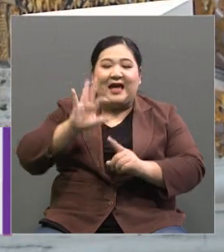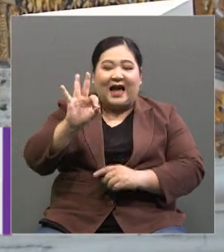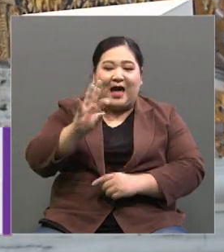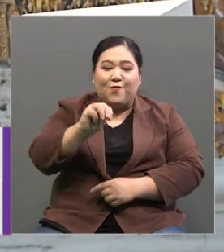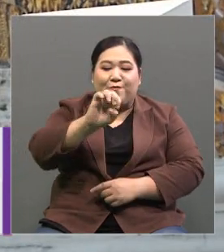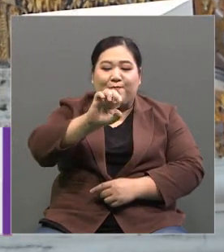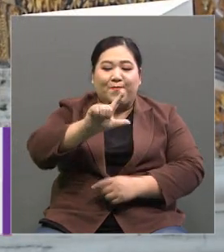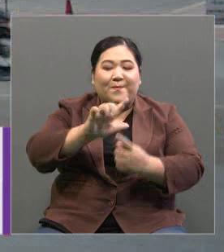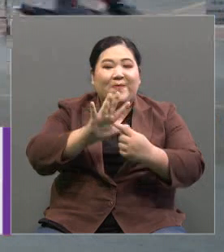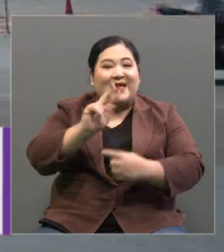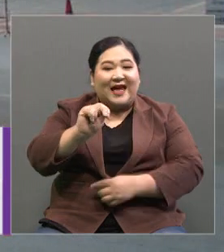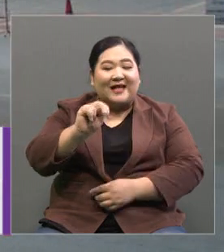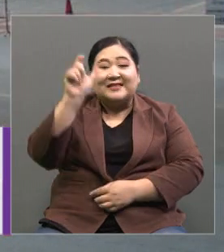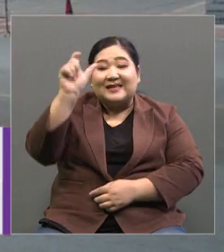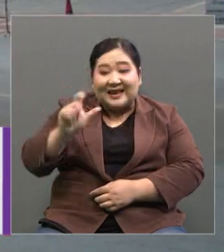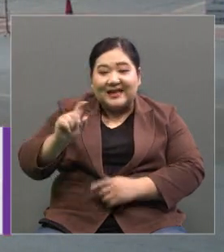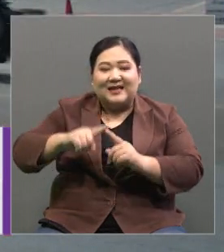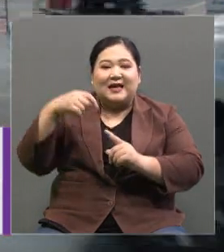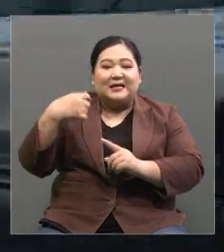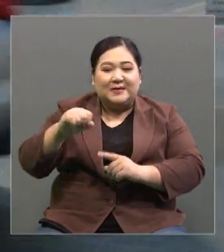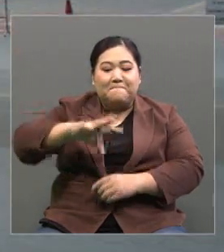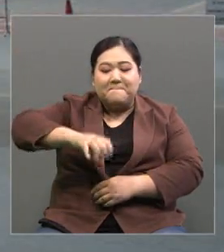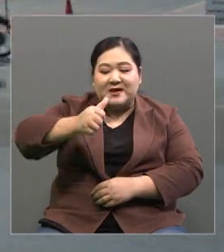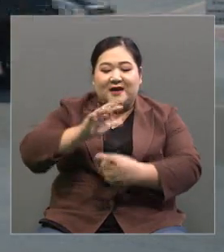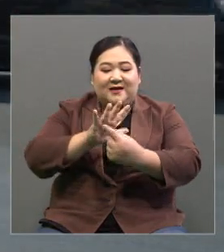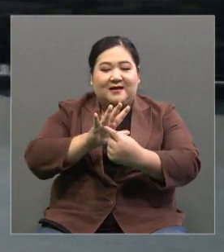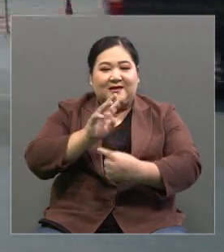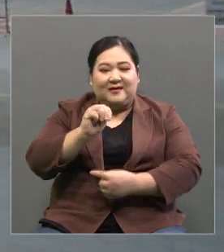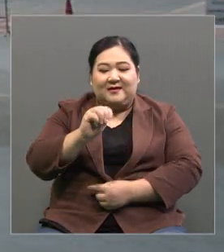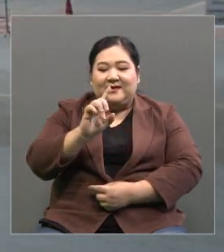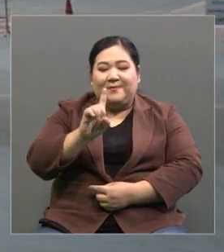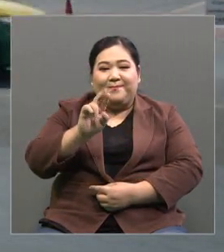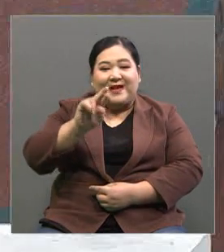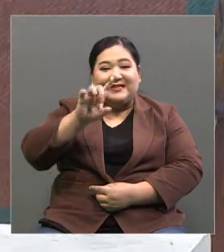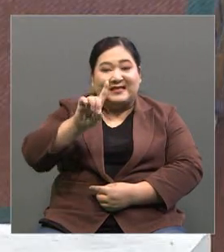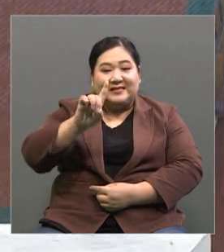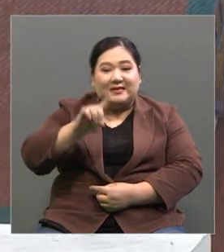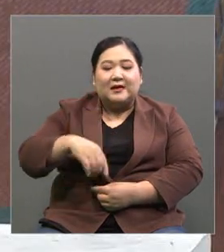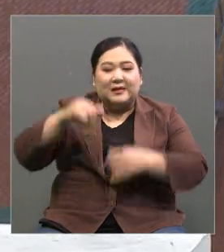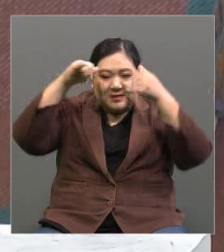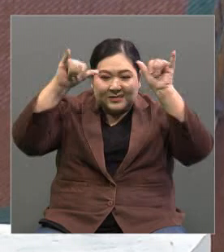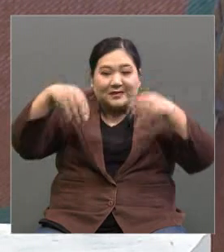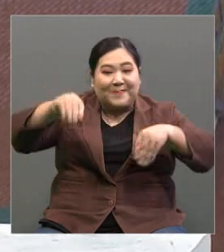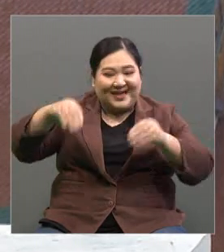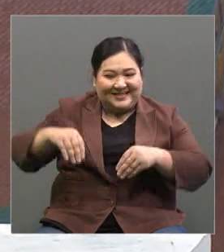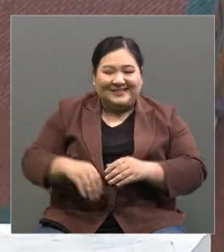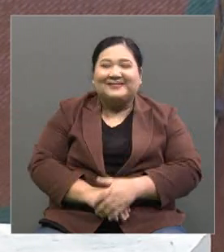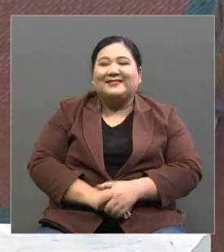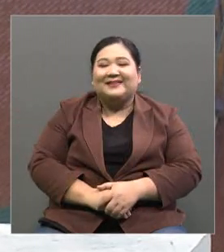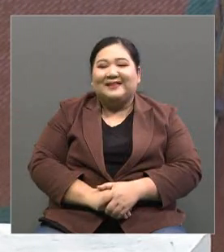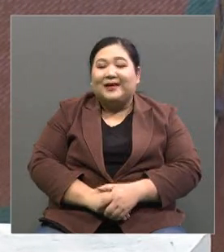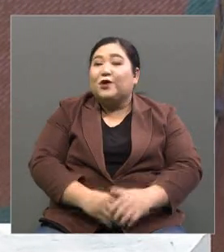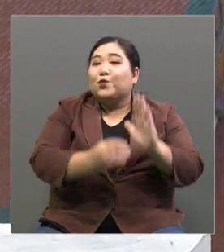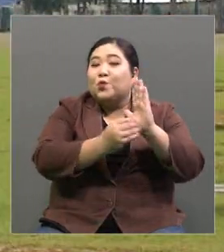อันดับที่ 10คือมาดริดสเปนครับค่ะนอกจากนี้ทางเว็บไซต์ travel of Partนะยังให้กรุงเทพเนี่ยเป็นหนึ่งในจุดหมายปลายทางยอด